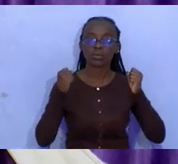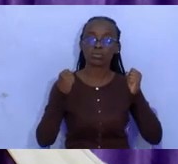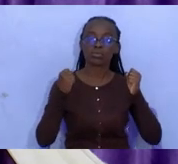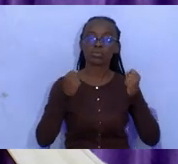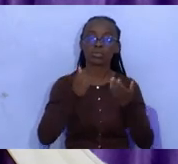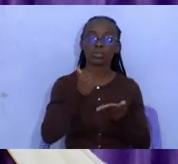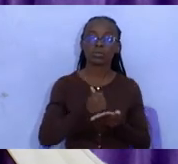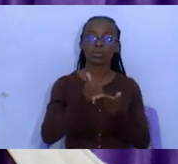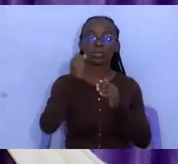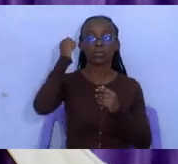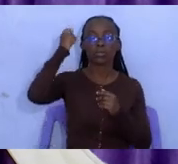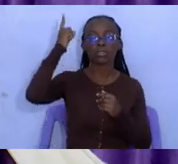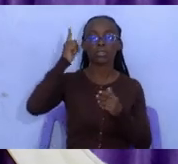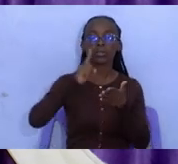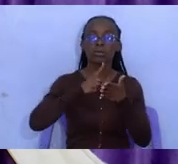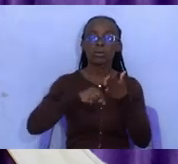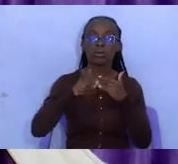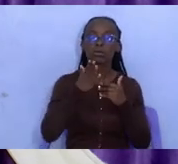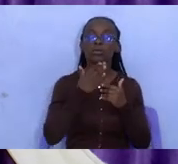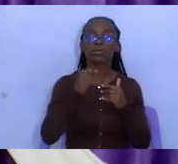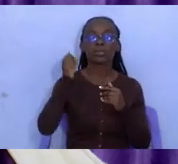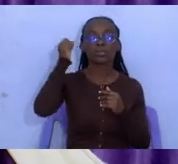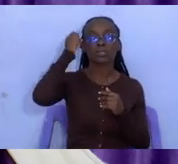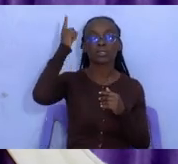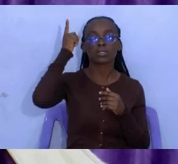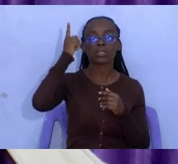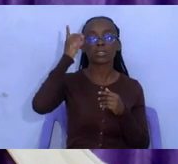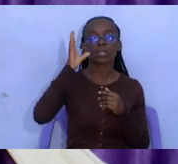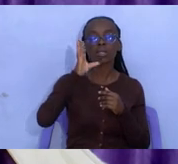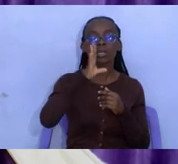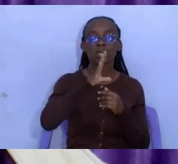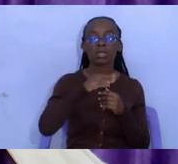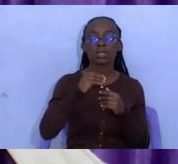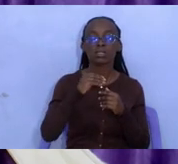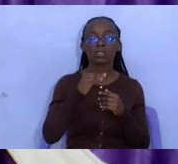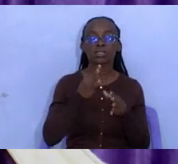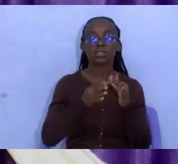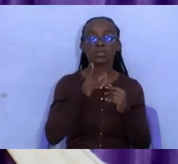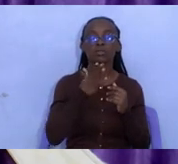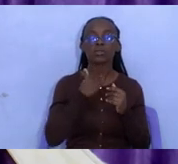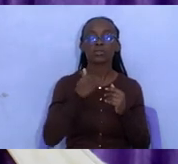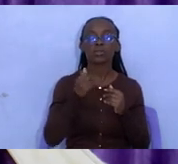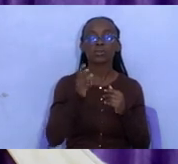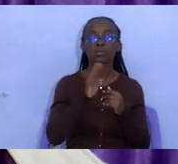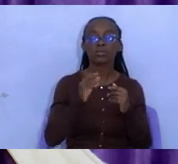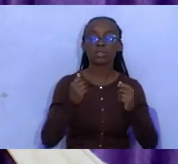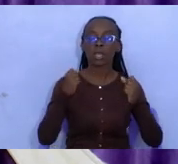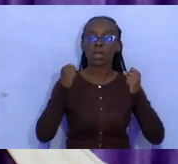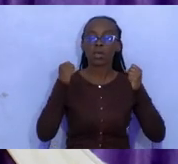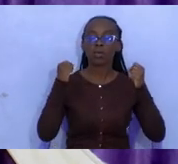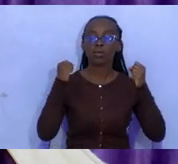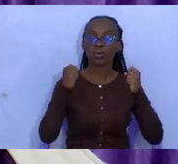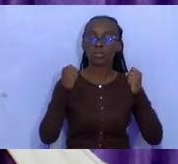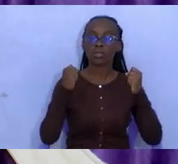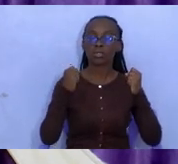Angekusaidia kuelewa ile kitu ungetaka kuelewa, na kama ingebidi sana umuone mkubwa kwa sababu ya nafasi na ofisi